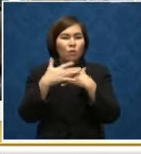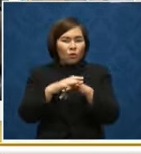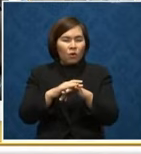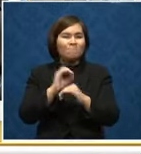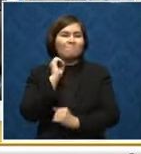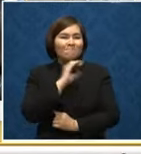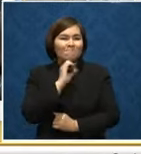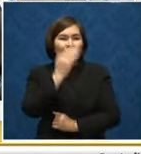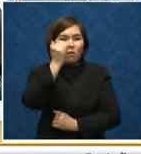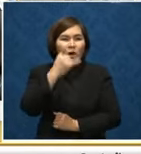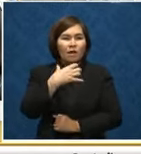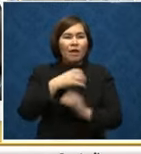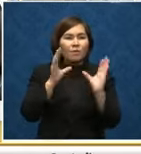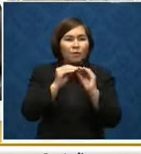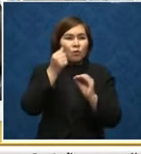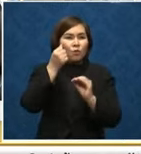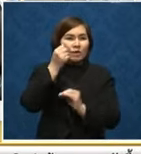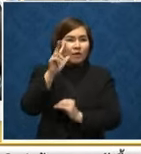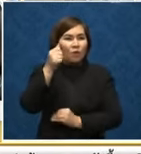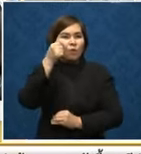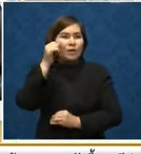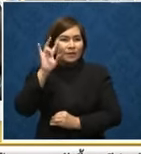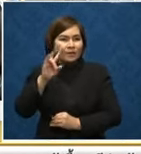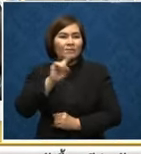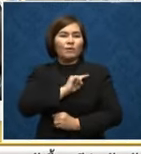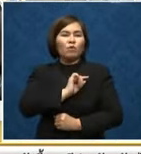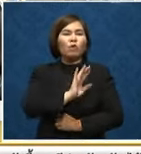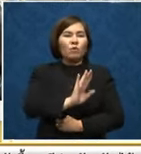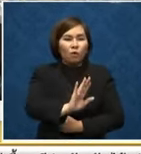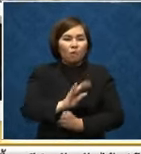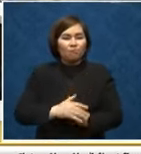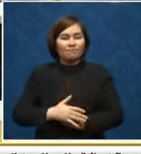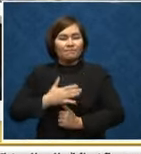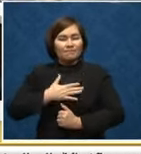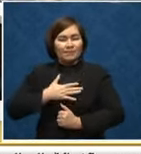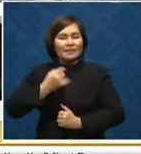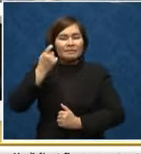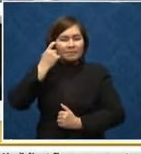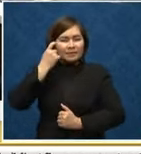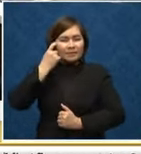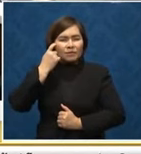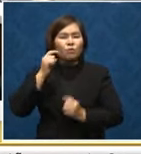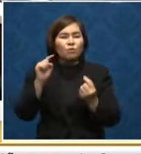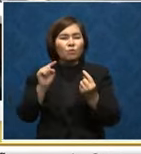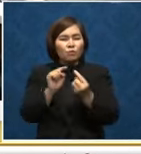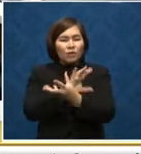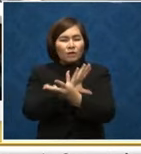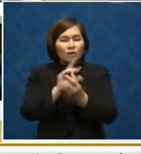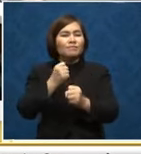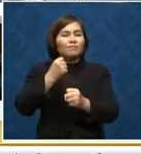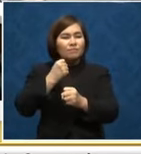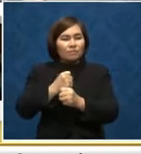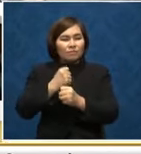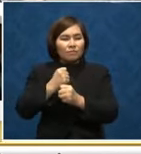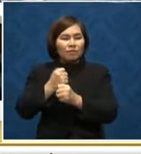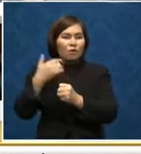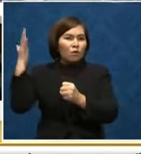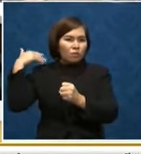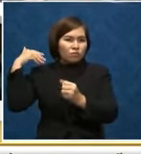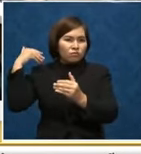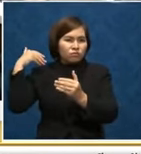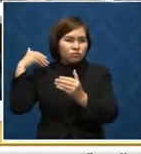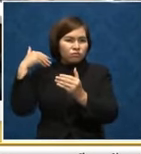3วันหรือ7วันก็เป็นภาระหน้าที่ของท่านแต่เมื่อผมคำนึงถึงวัฒนธรรมประเพณีของเราที่